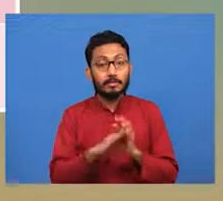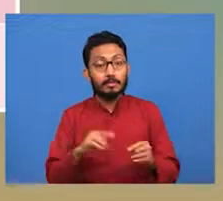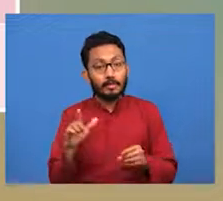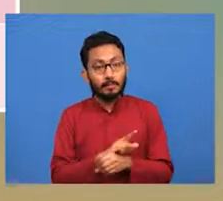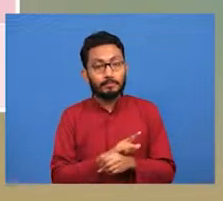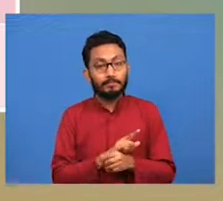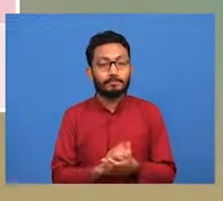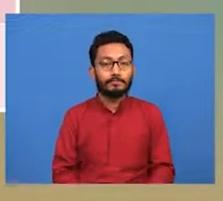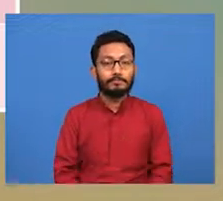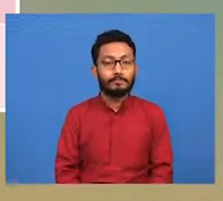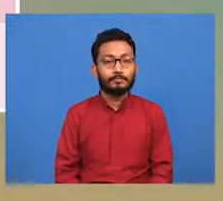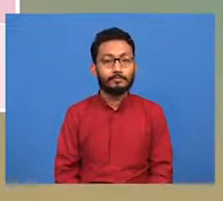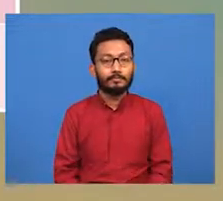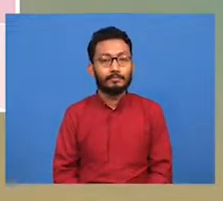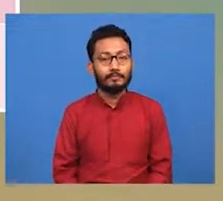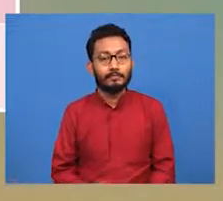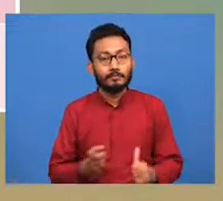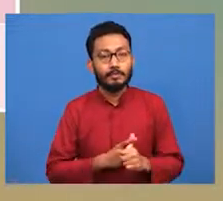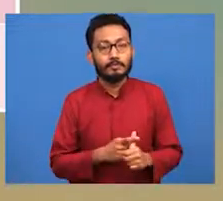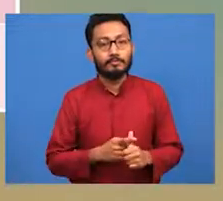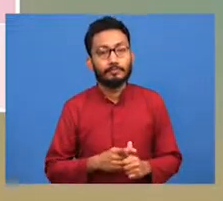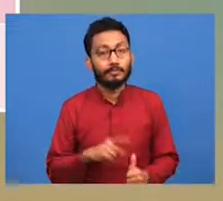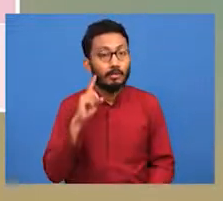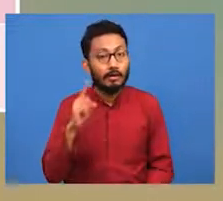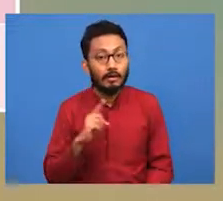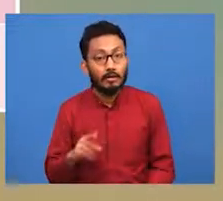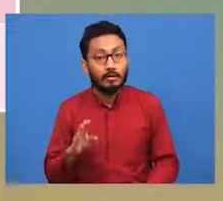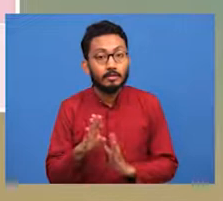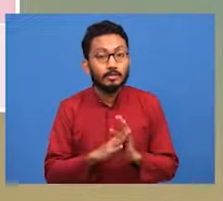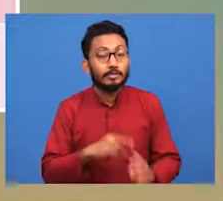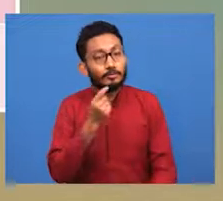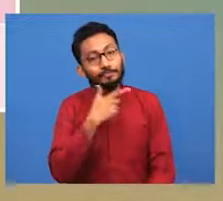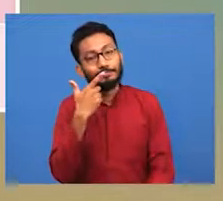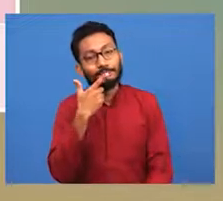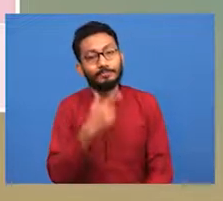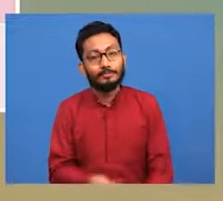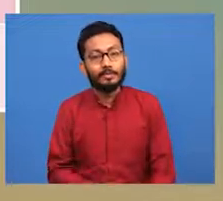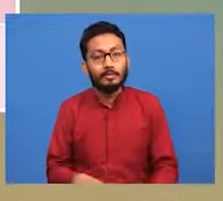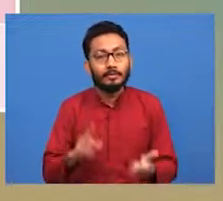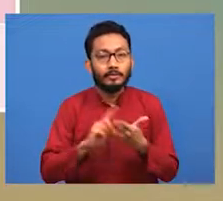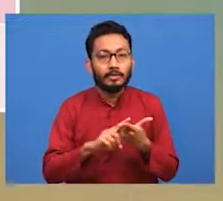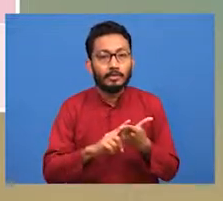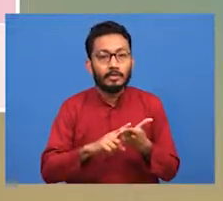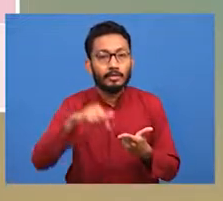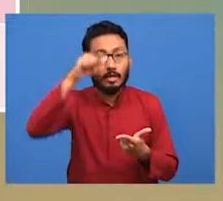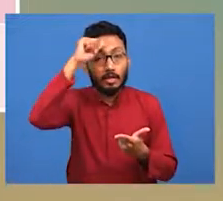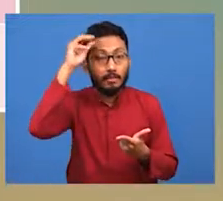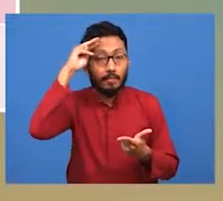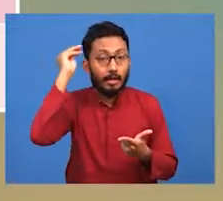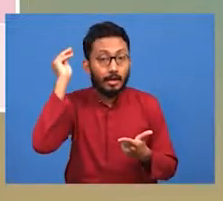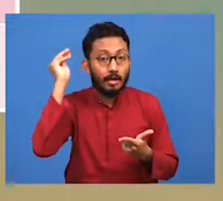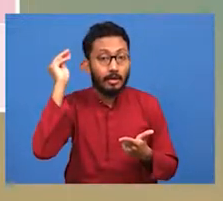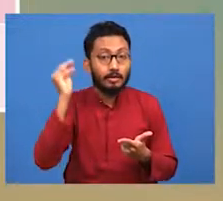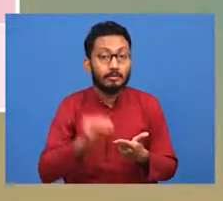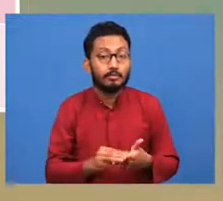Kedua, Ahmeng muntah. Ketiga, murid-murid berkumpul. Dan keempat,